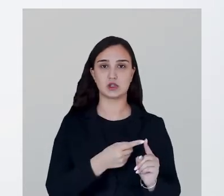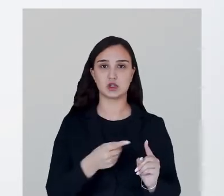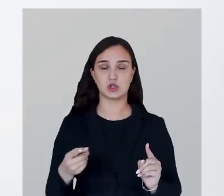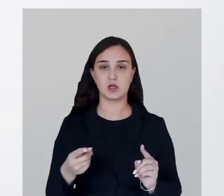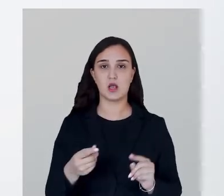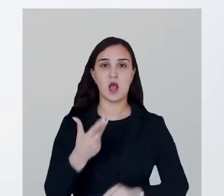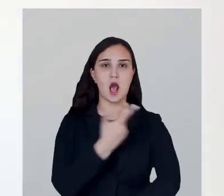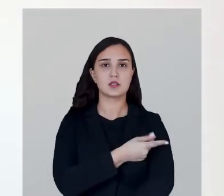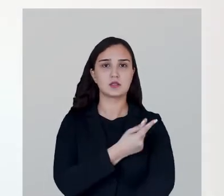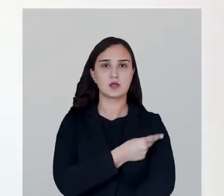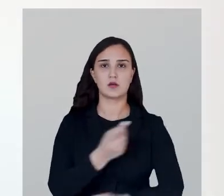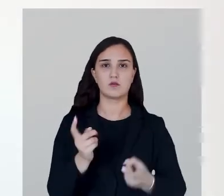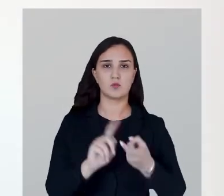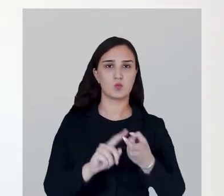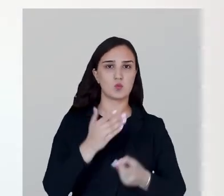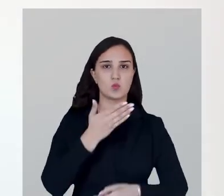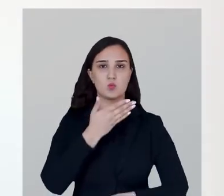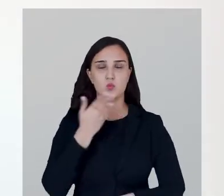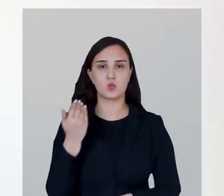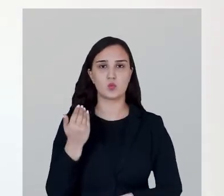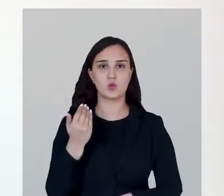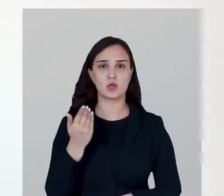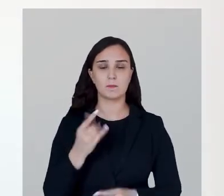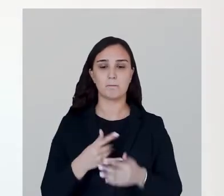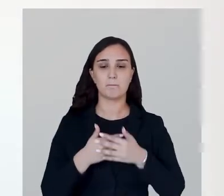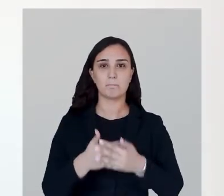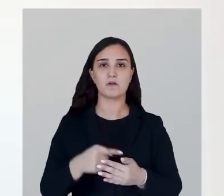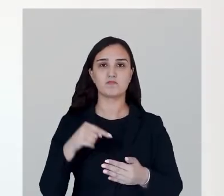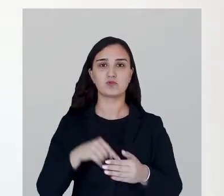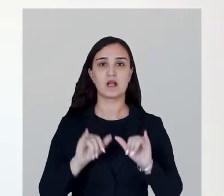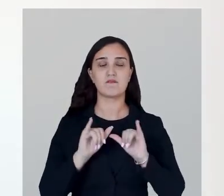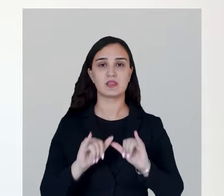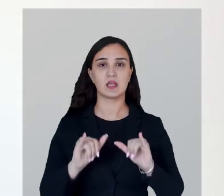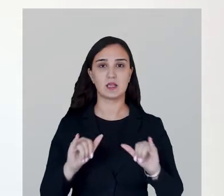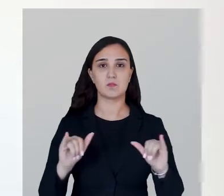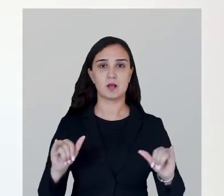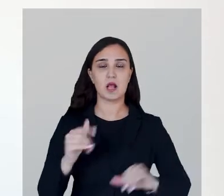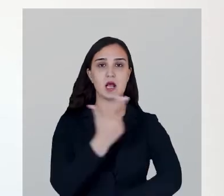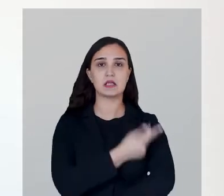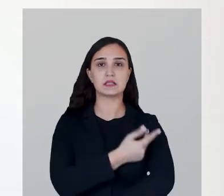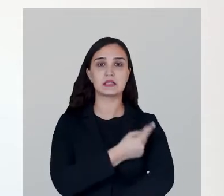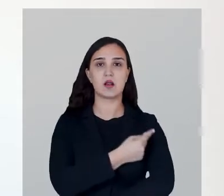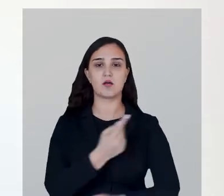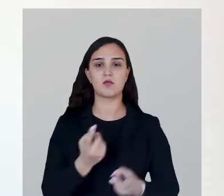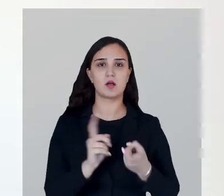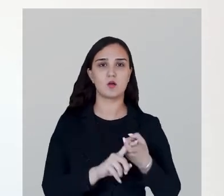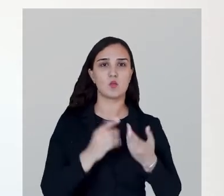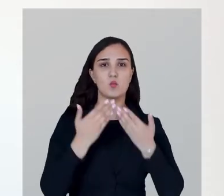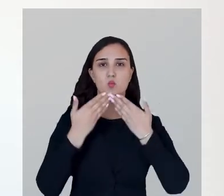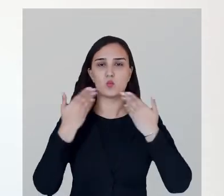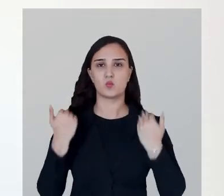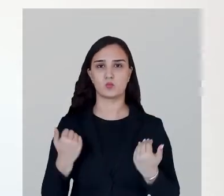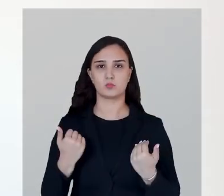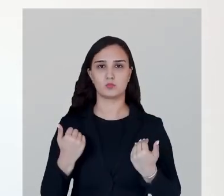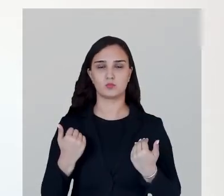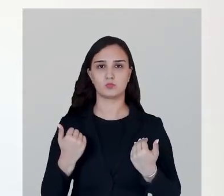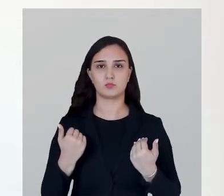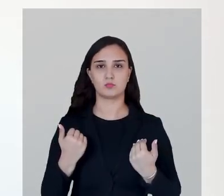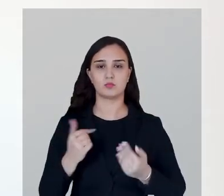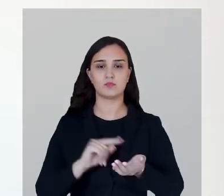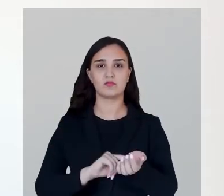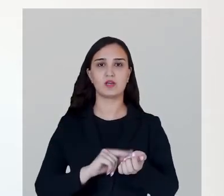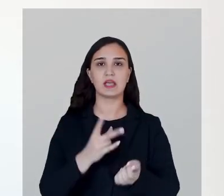14 დღის შემდეგ. Აცრა არ ახდენს გავლენას ნაყოფის განვითარებაზე, აცრა არ ახდენს